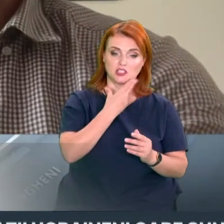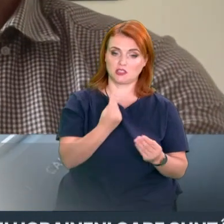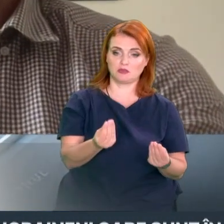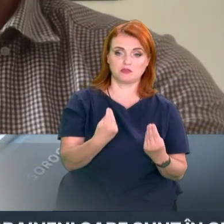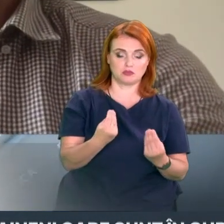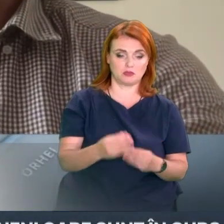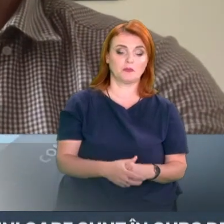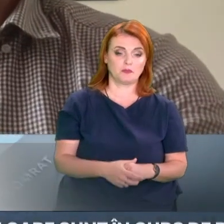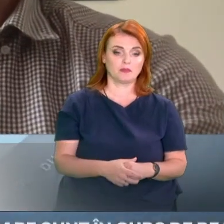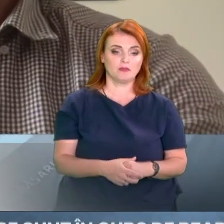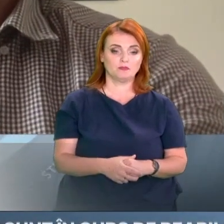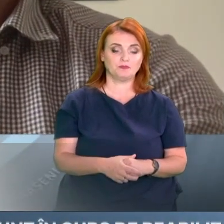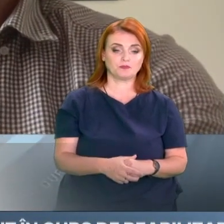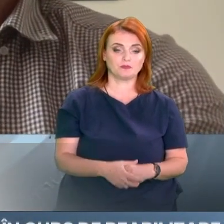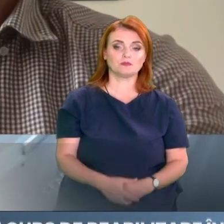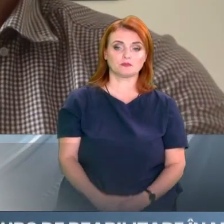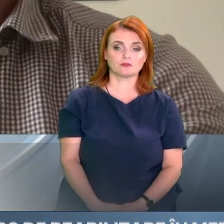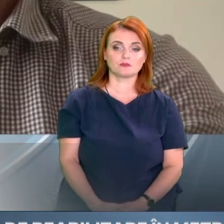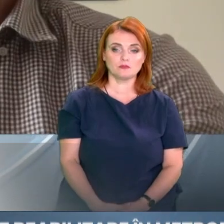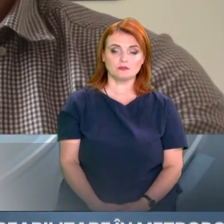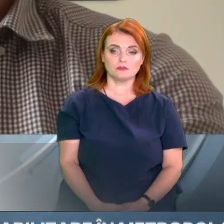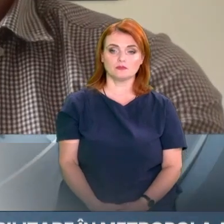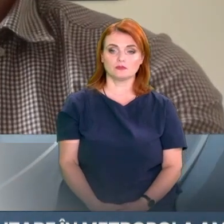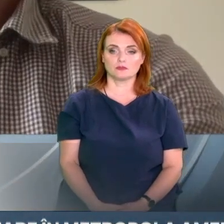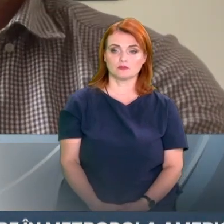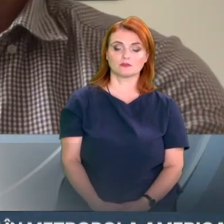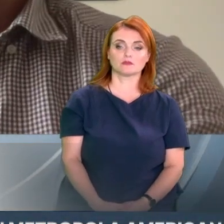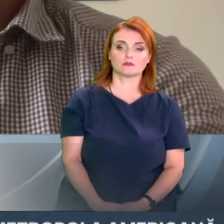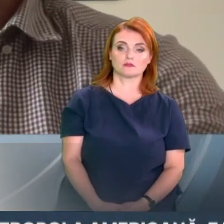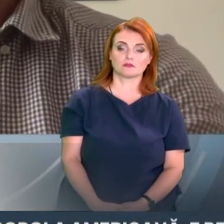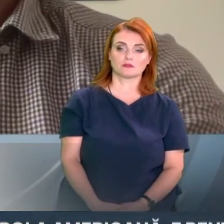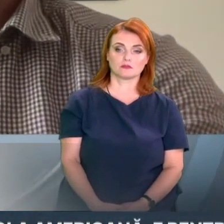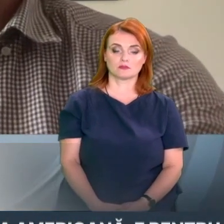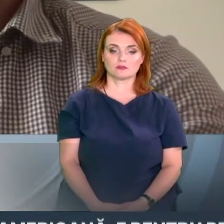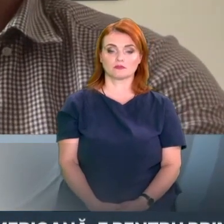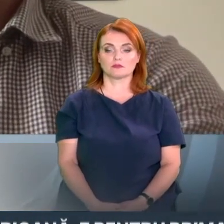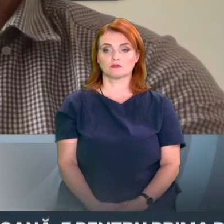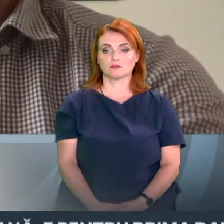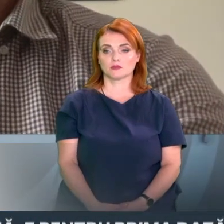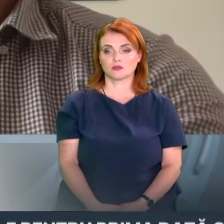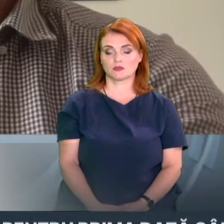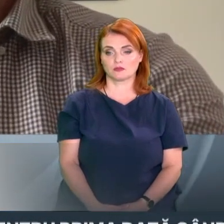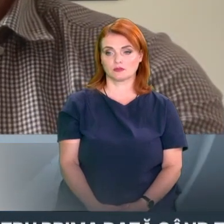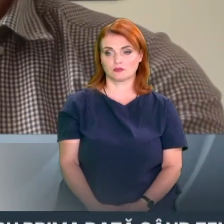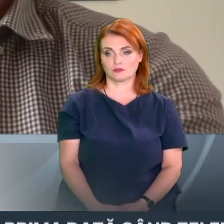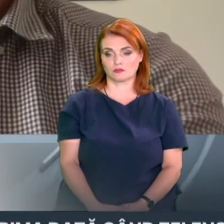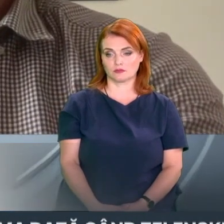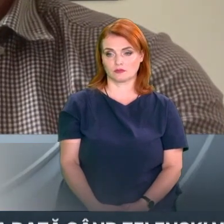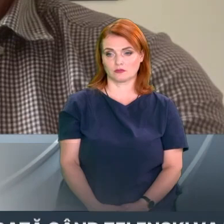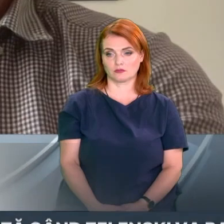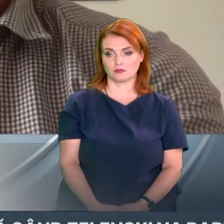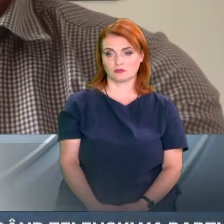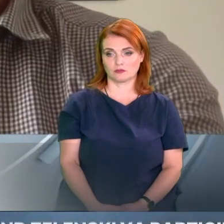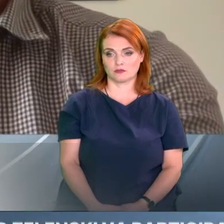că ține costul s-a mărit substanțial. În condițiile când prețurile de export, cu părere de rău, în